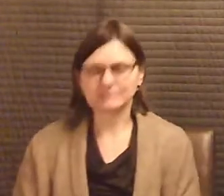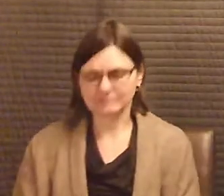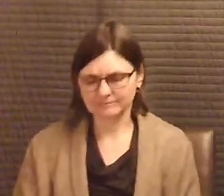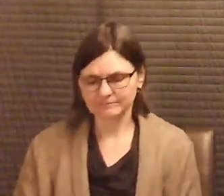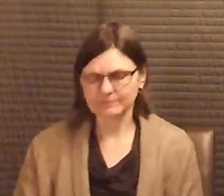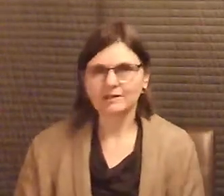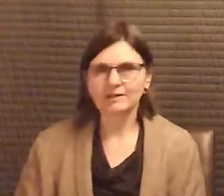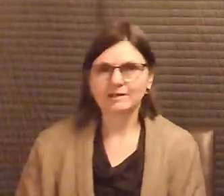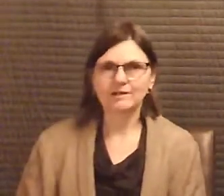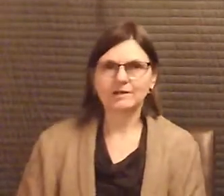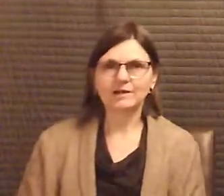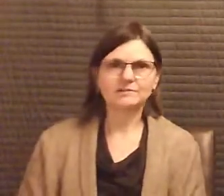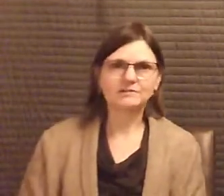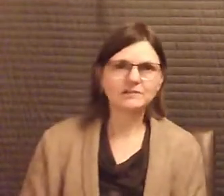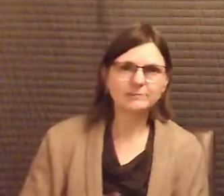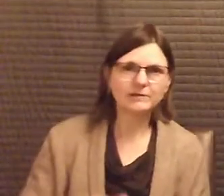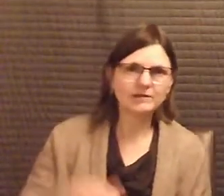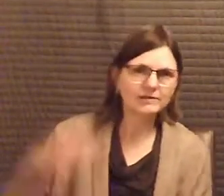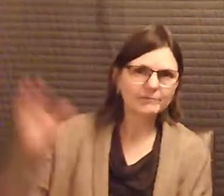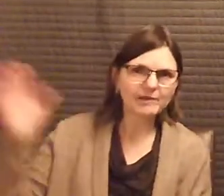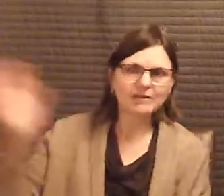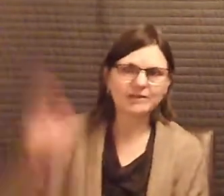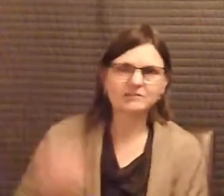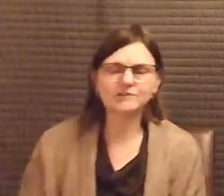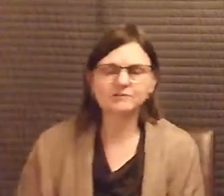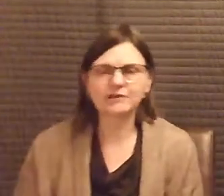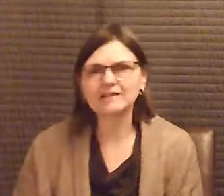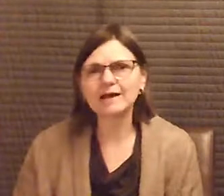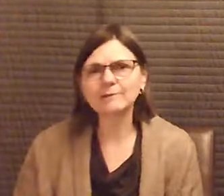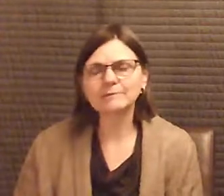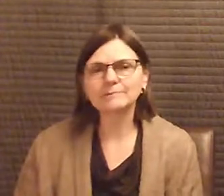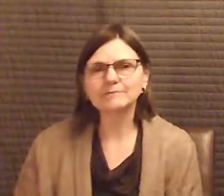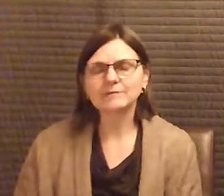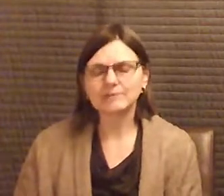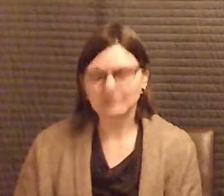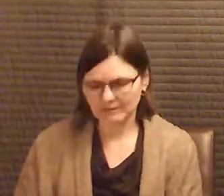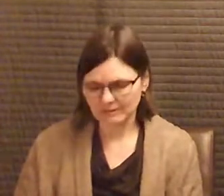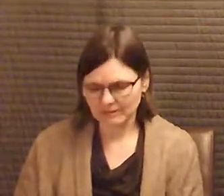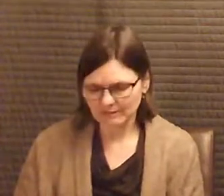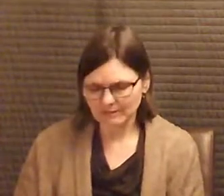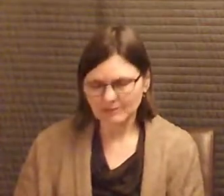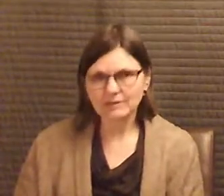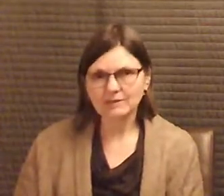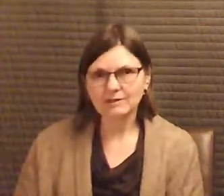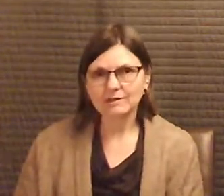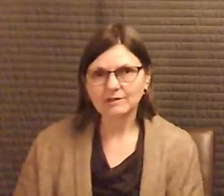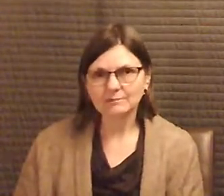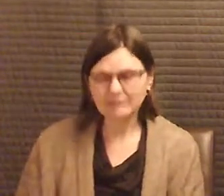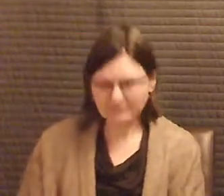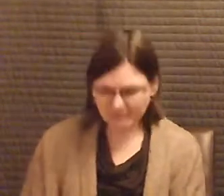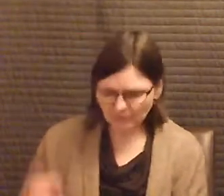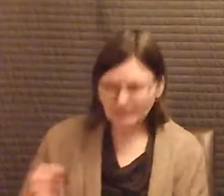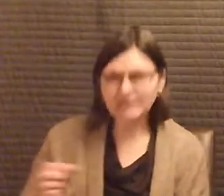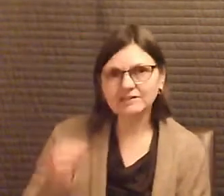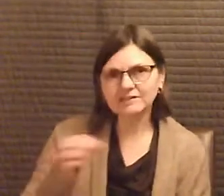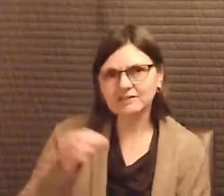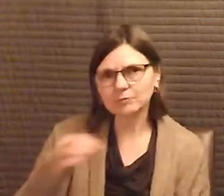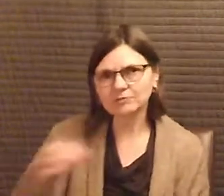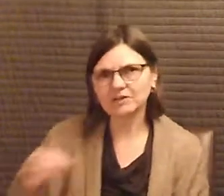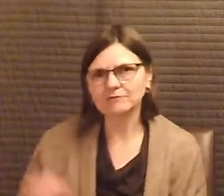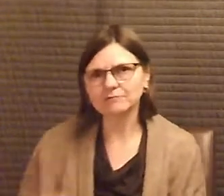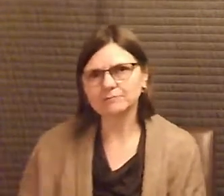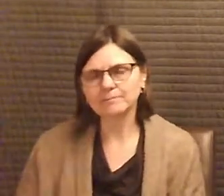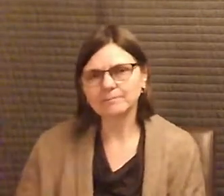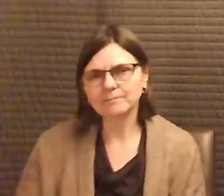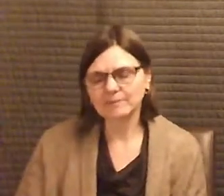ja en sleep jon hamm en sliepen bleven ergens anders vaak slapen dat in u weer in mijn bereiding naar een paper dus ik weet nog keer dat ik iets